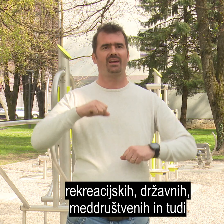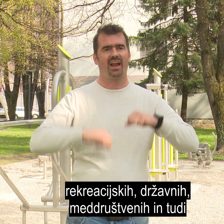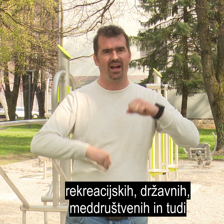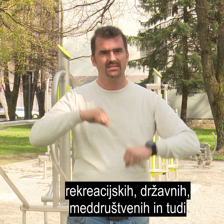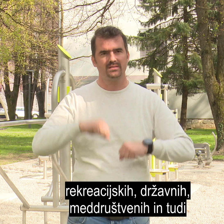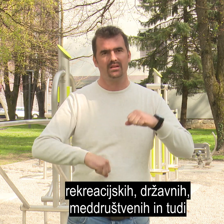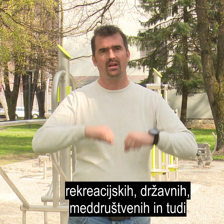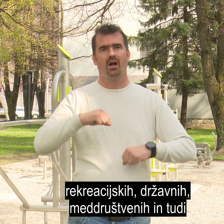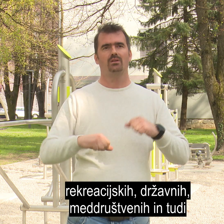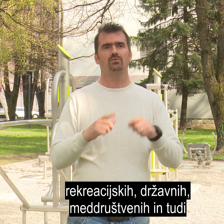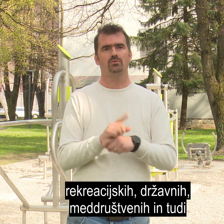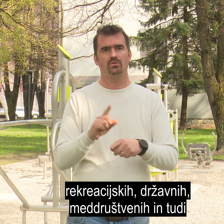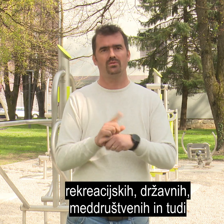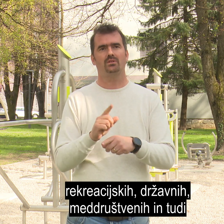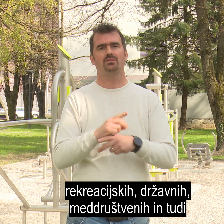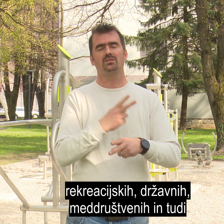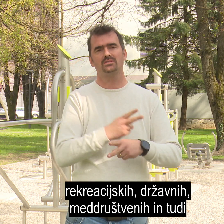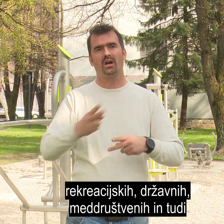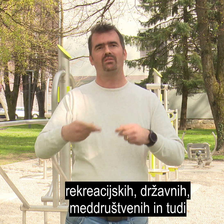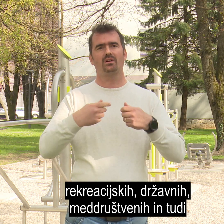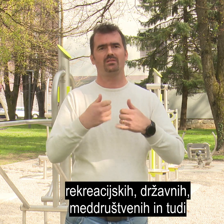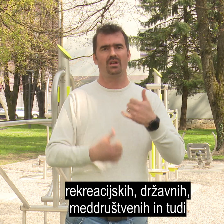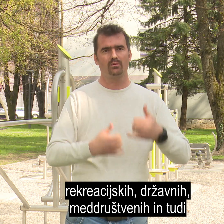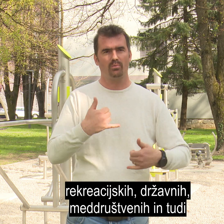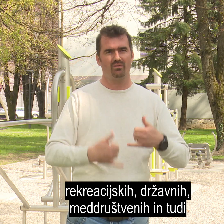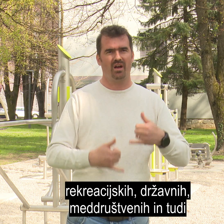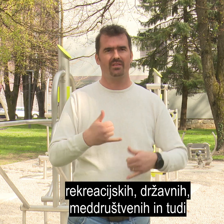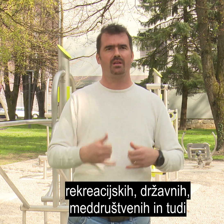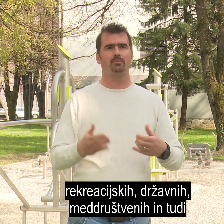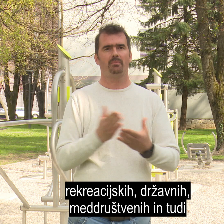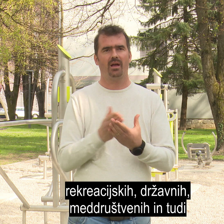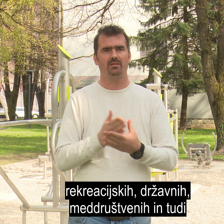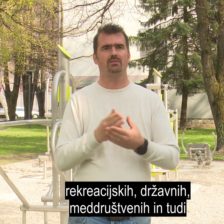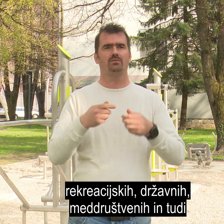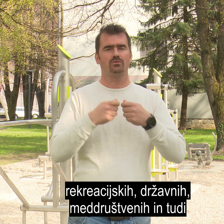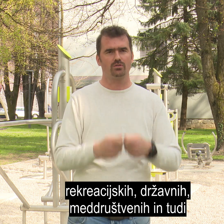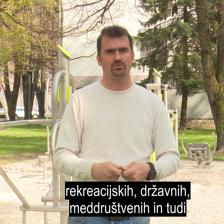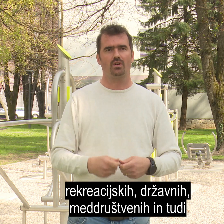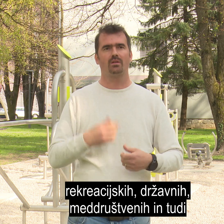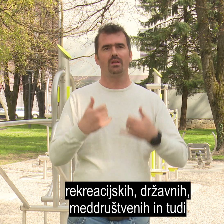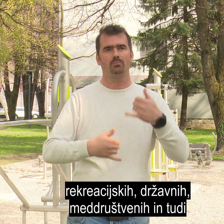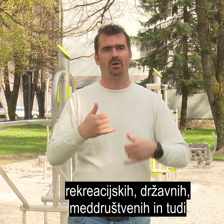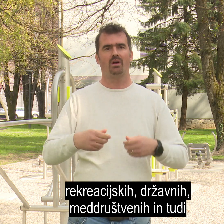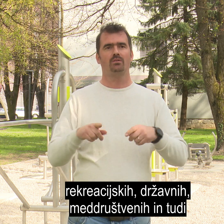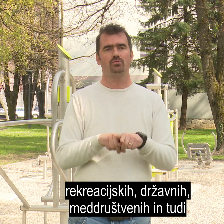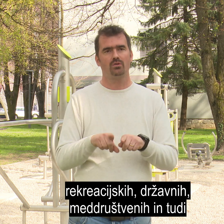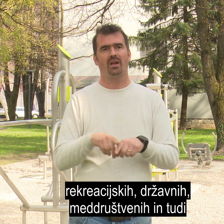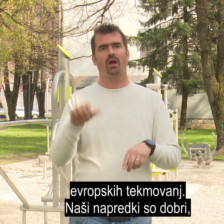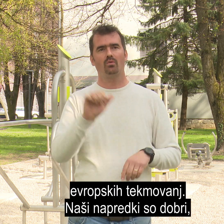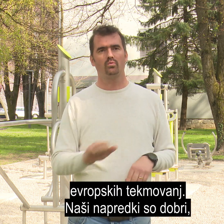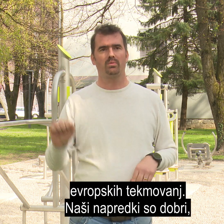rekreacijskih, kakor tudi državnih tekmovanj, meddruštvenih tekmovanj in tudi